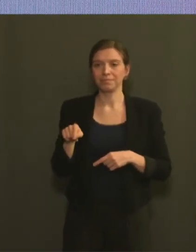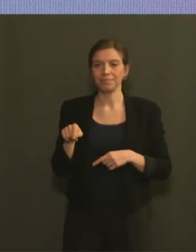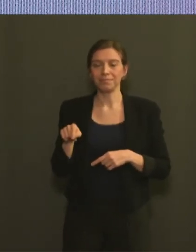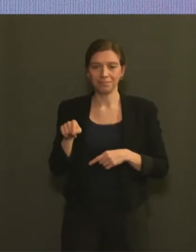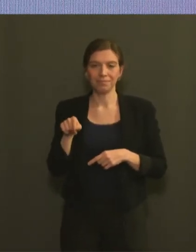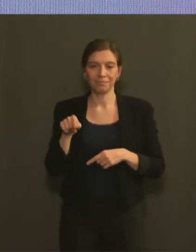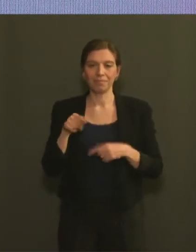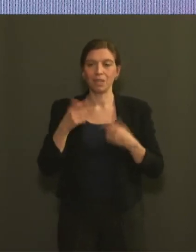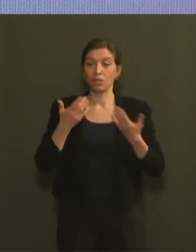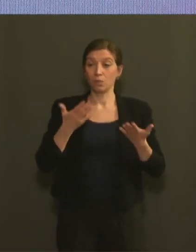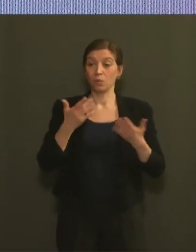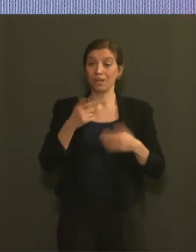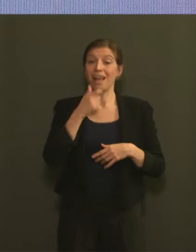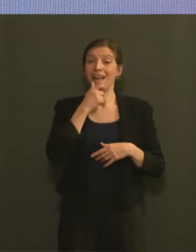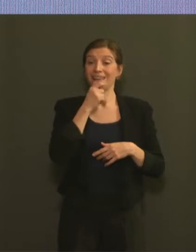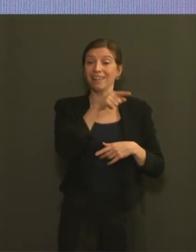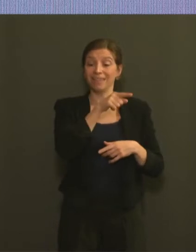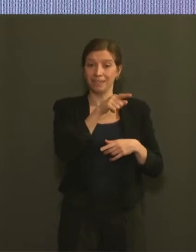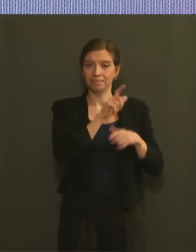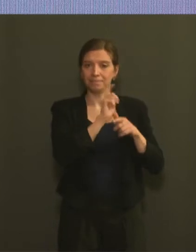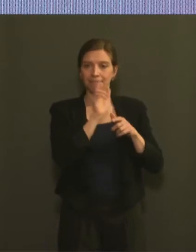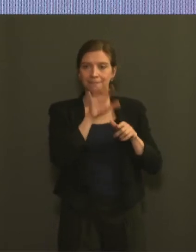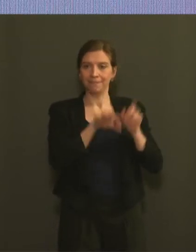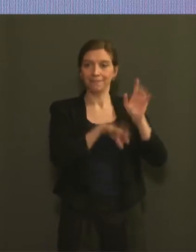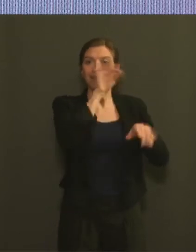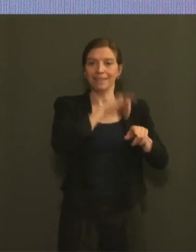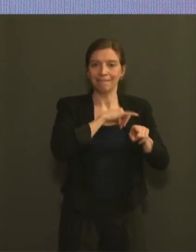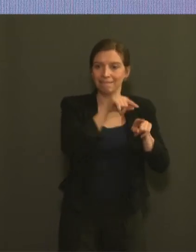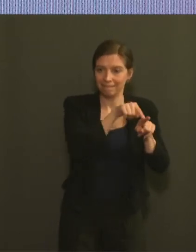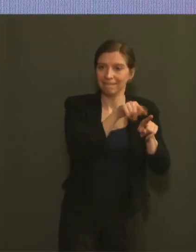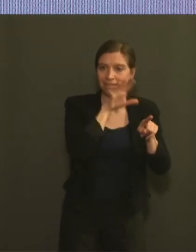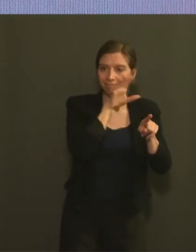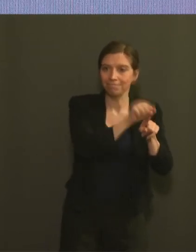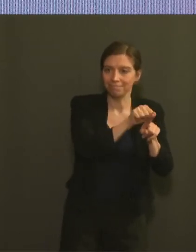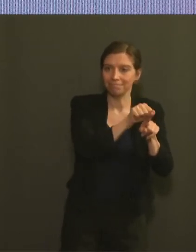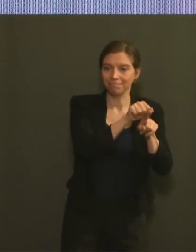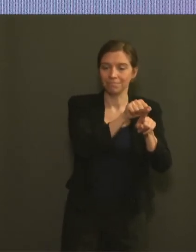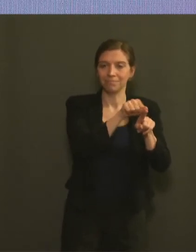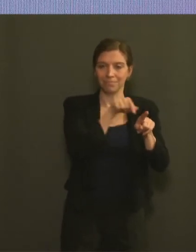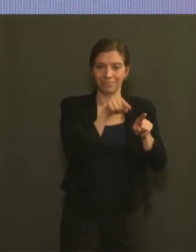y mar is not need love is